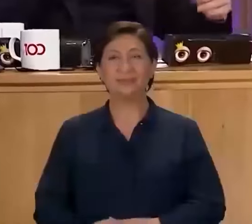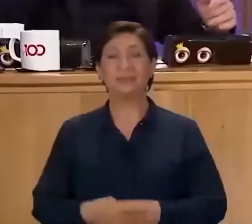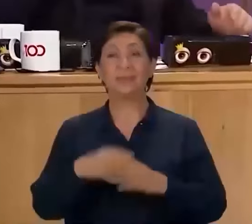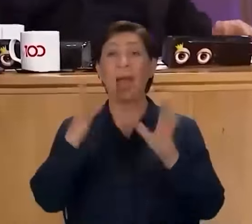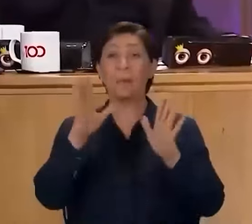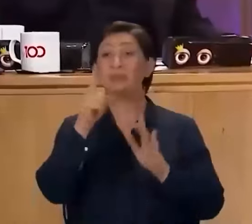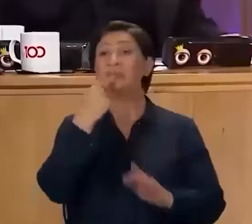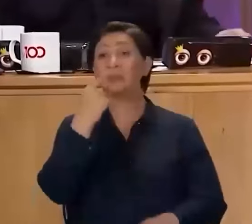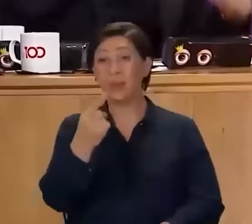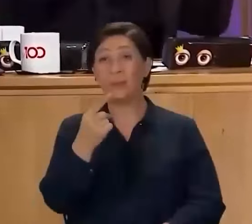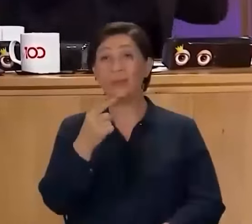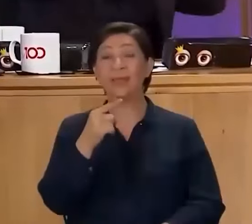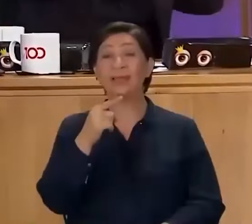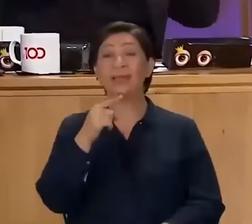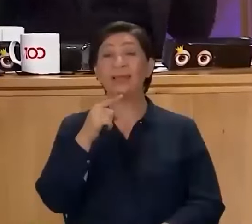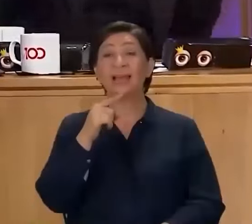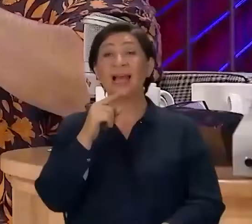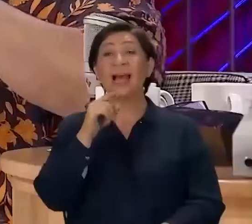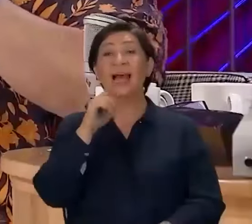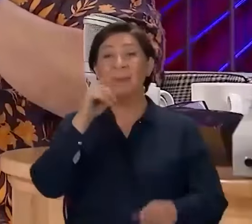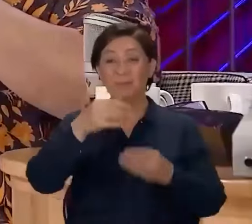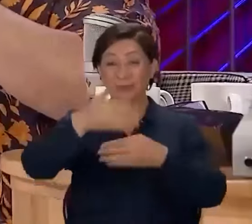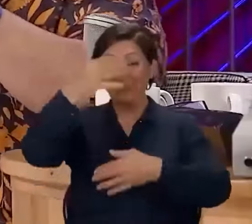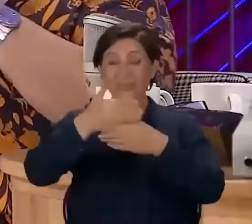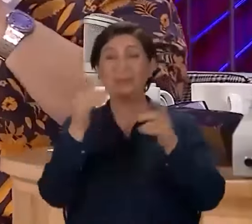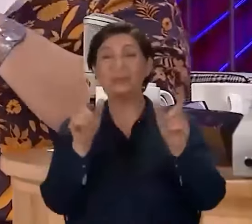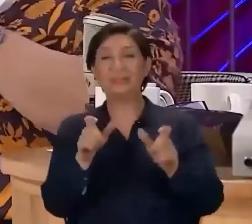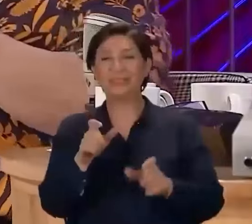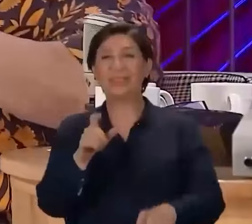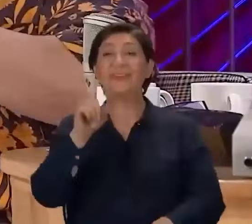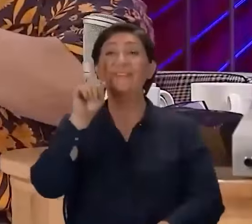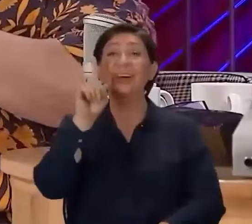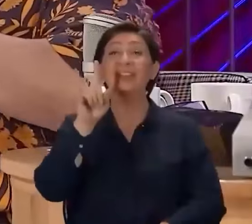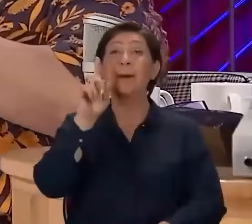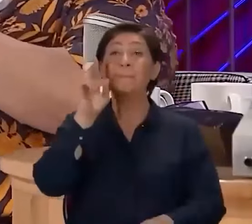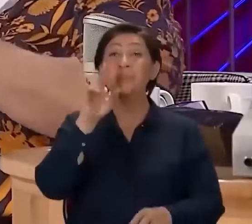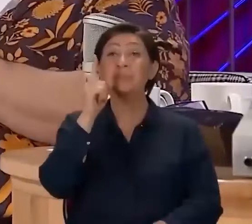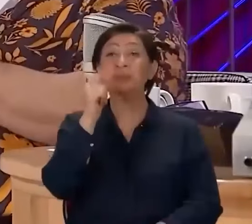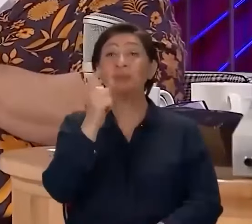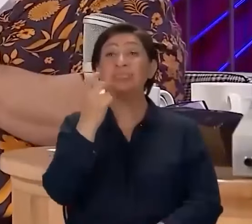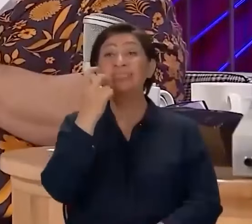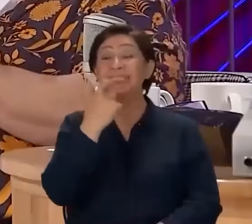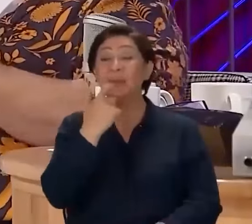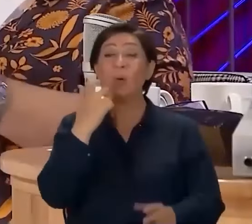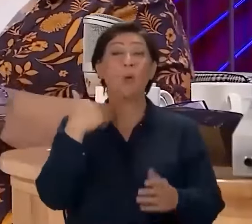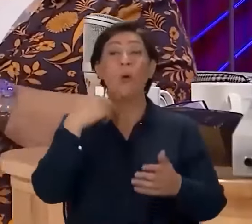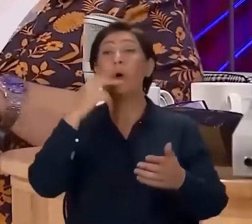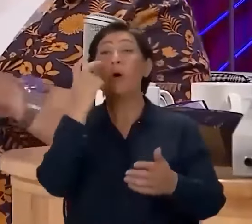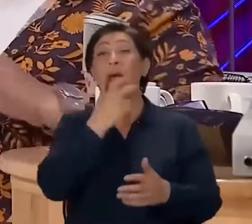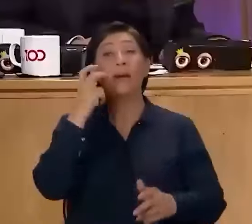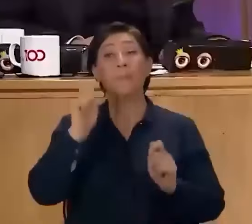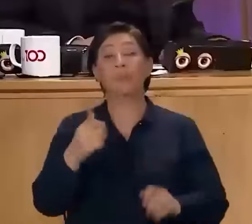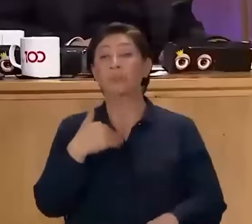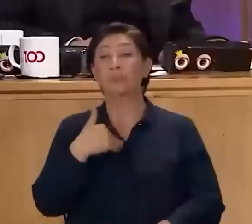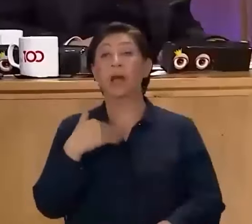Ama bir şey söyleyeyim mi? Rabbim prompter'ı korusun. Ama vallahi billahi 1,5 sene okudum bunu. Hayır canım